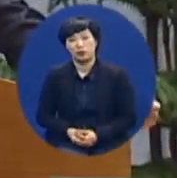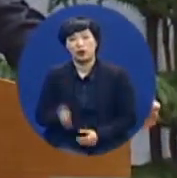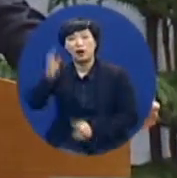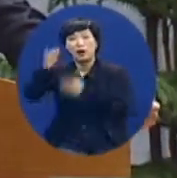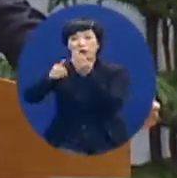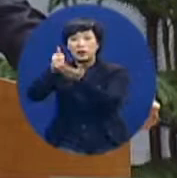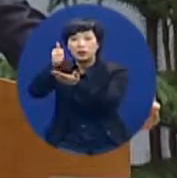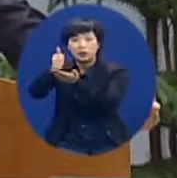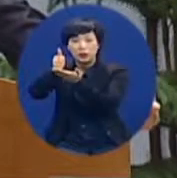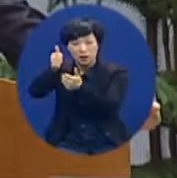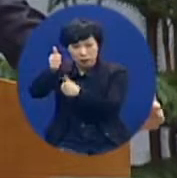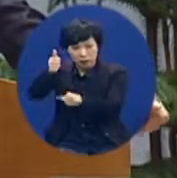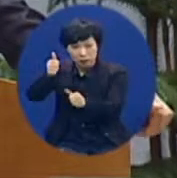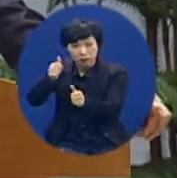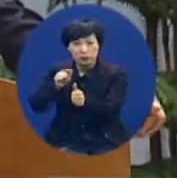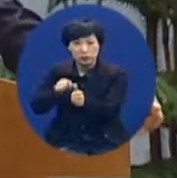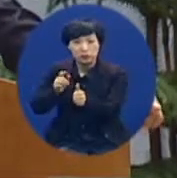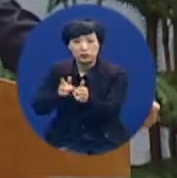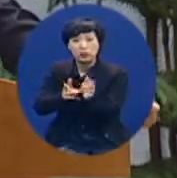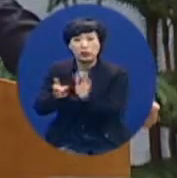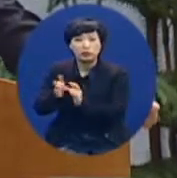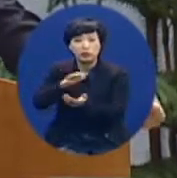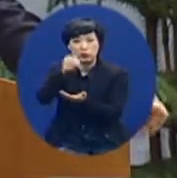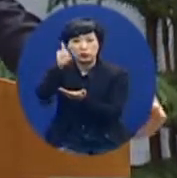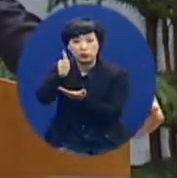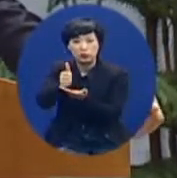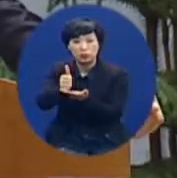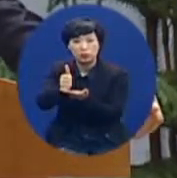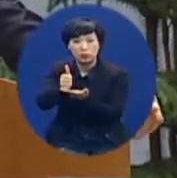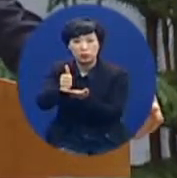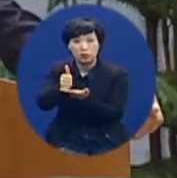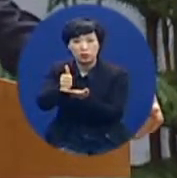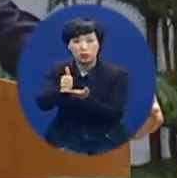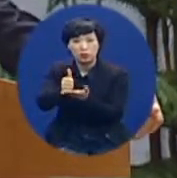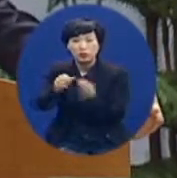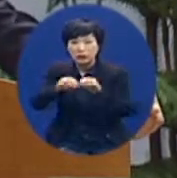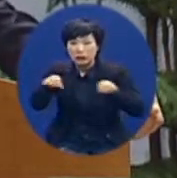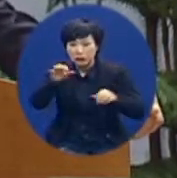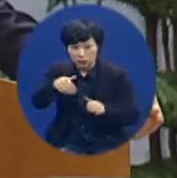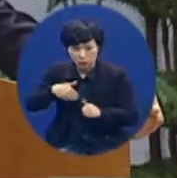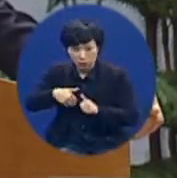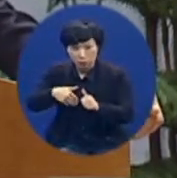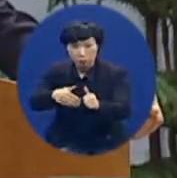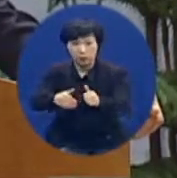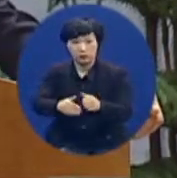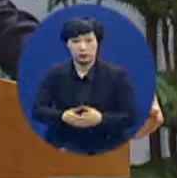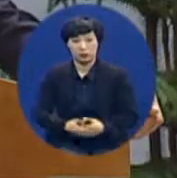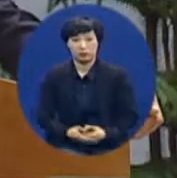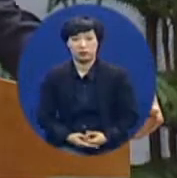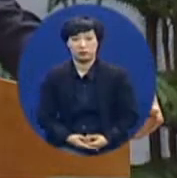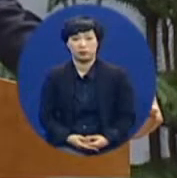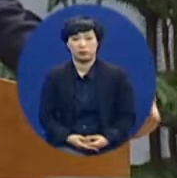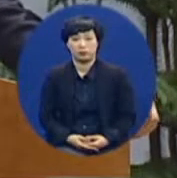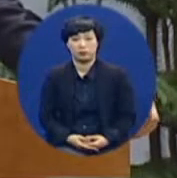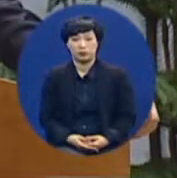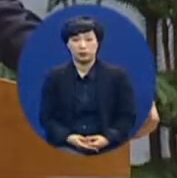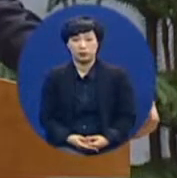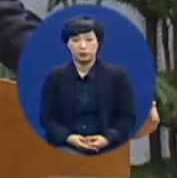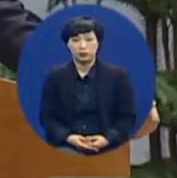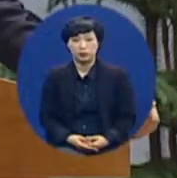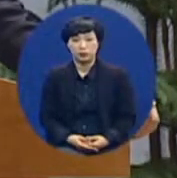하나님의 아들 예수 그리스도를 이 땅에 보내셨는데이